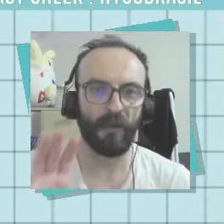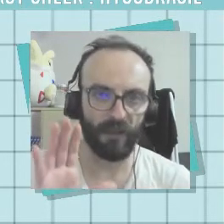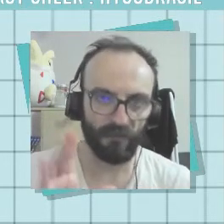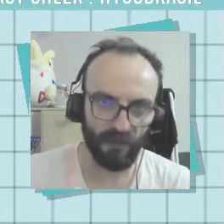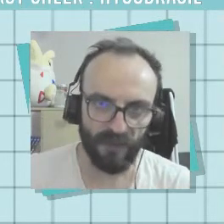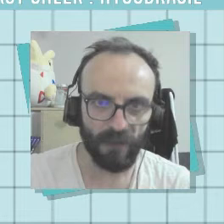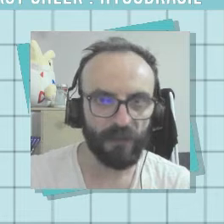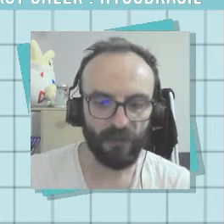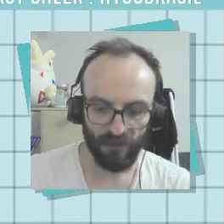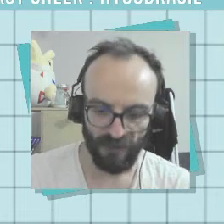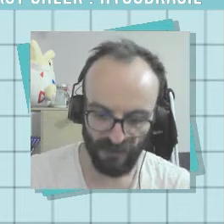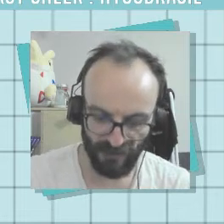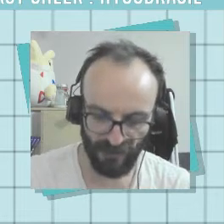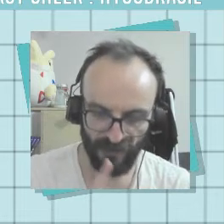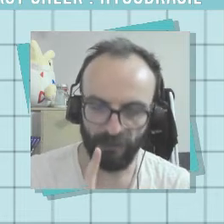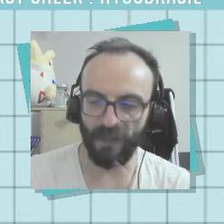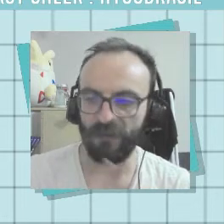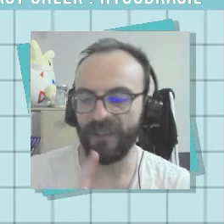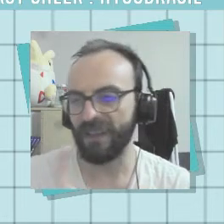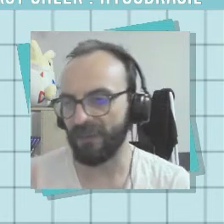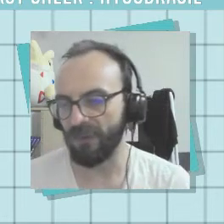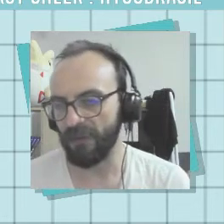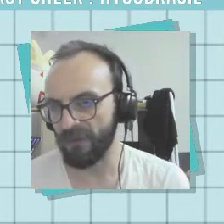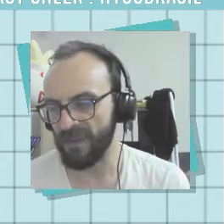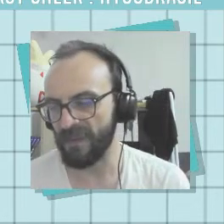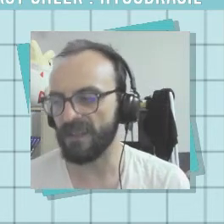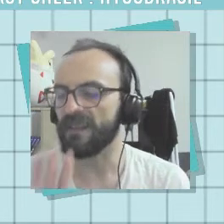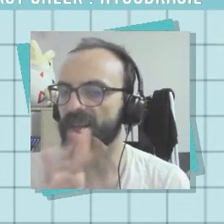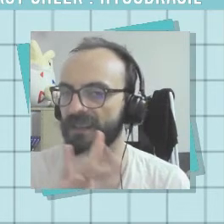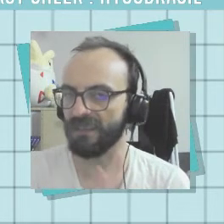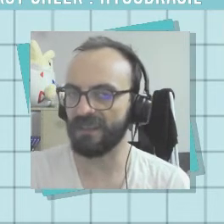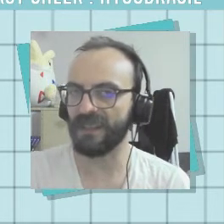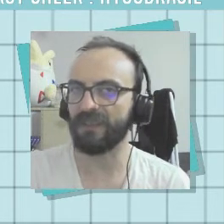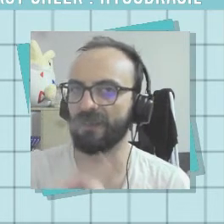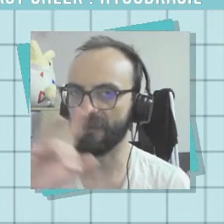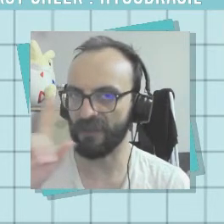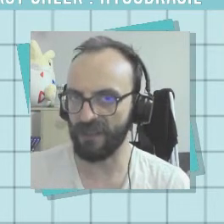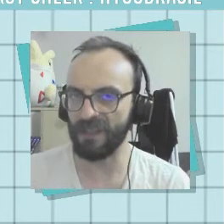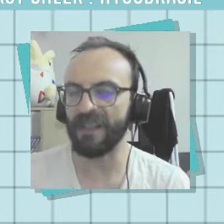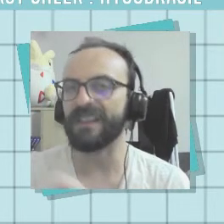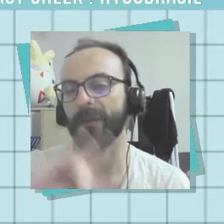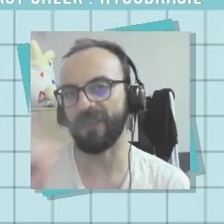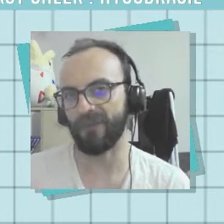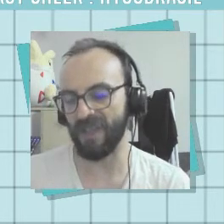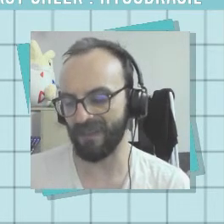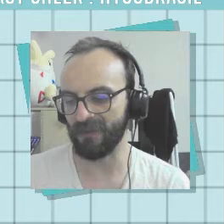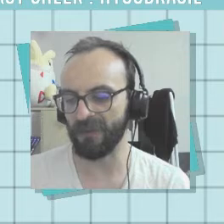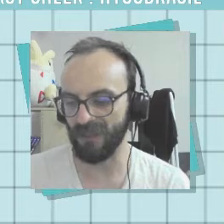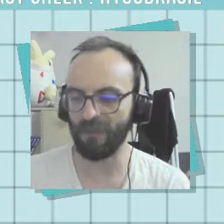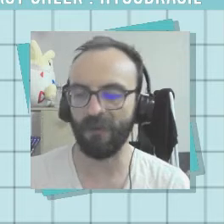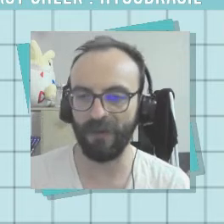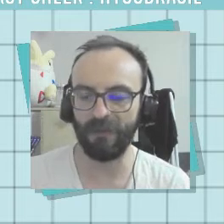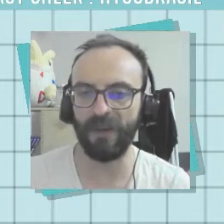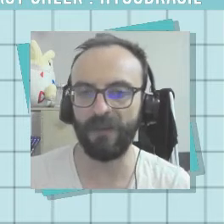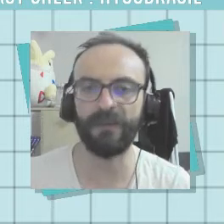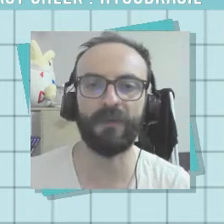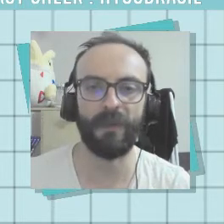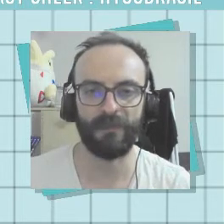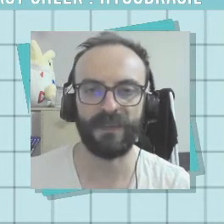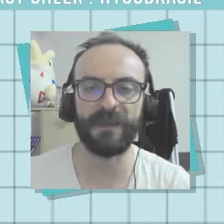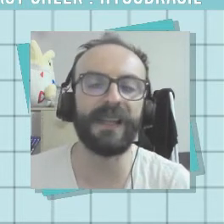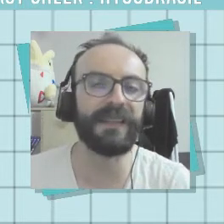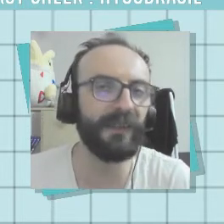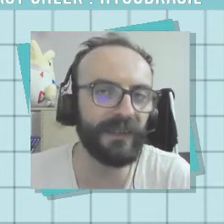Bon, il en fait juste un peu trop, ceci dit, il parle de détecteur de langue des signes, c'est un détecteur de signes et ça marche sous certaines conditions, on va le voir en